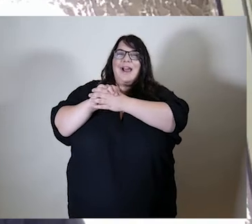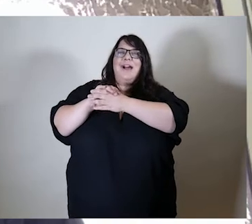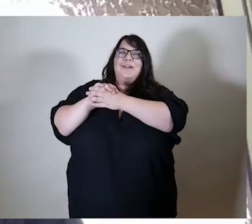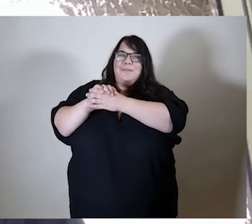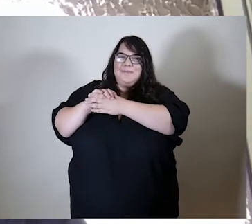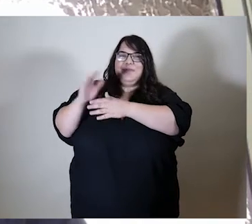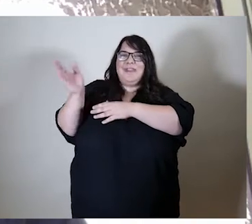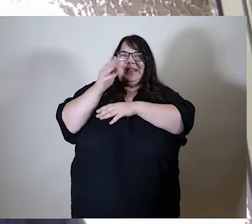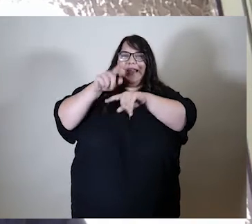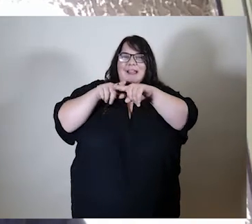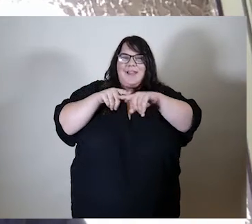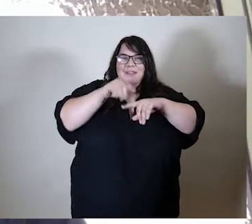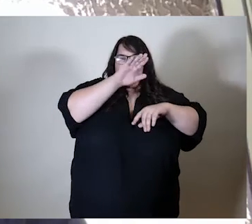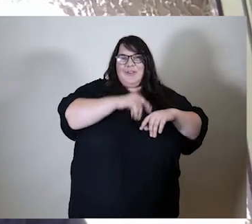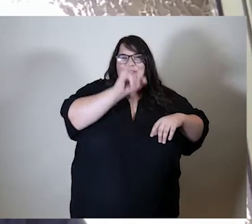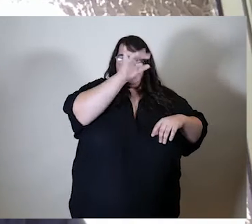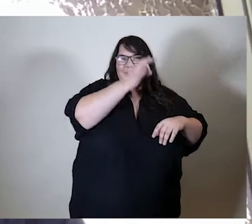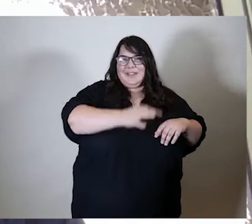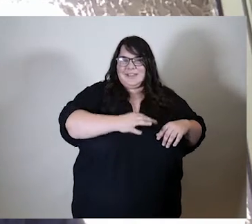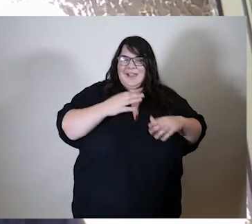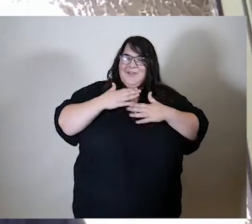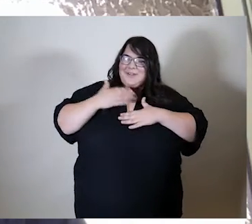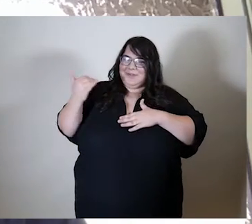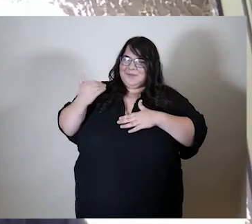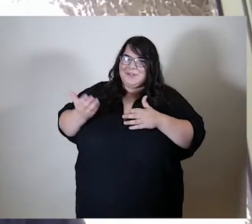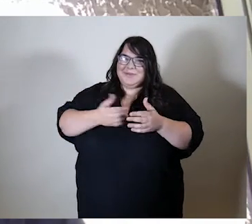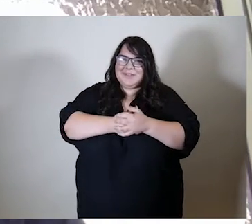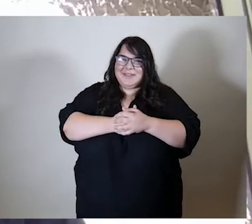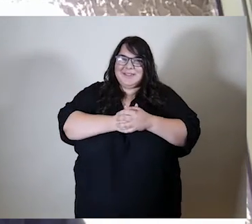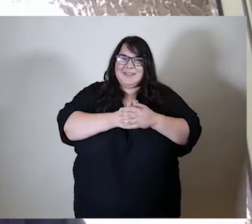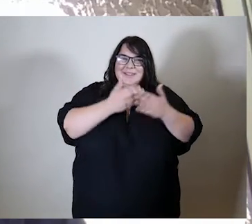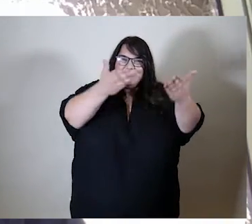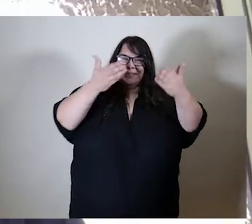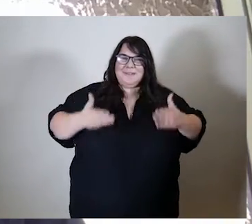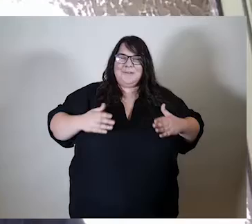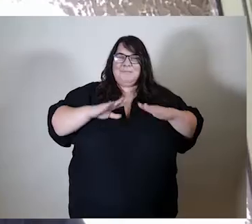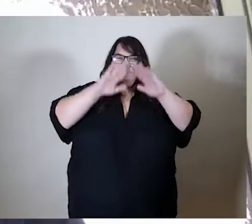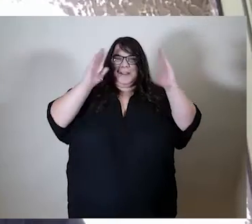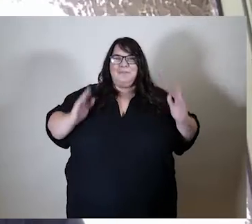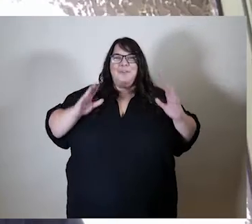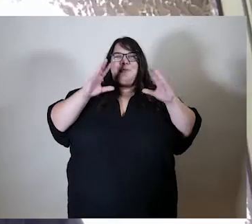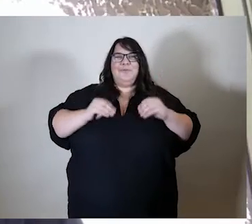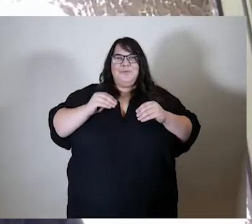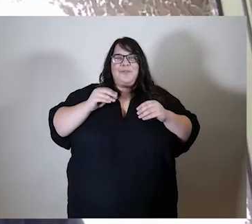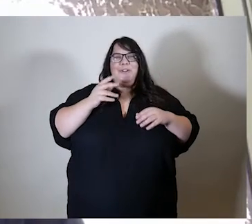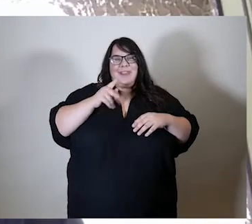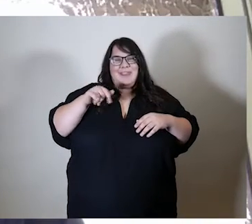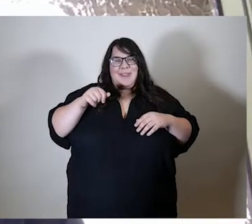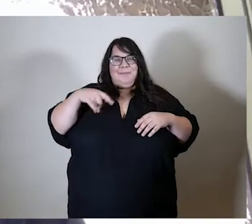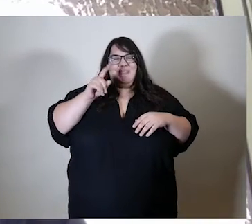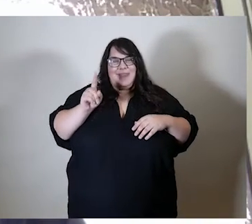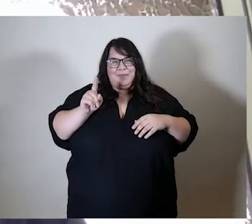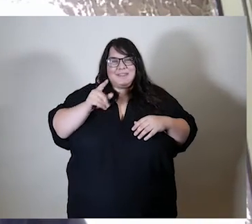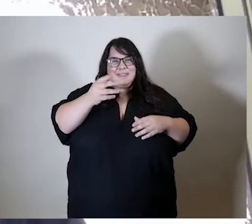με Αναπηρία Δυτικής Ελλάδας και Νοτίων Ιωνίων Νήσων. Σας προσκαλούμε στο περίπτερο του διάπλασης, έτσι ώστε να γνωριστούμε